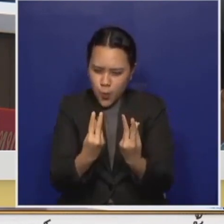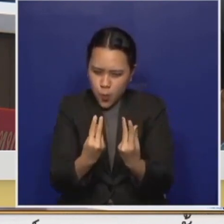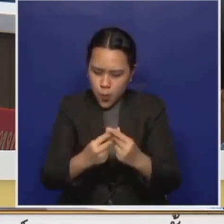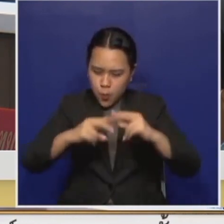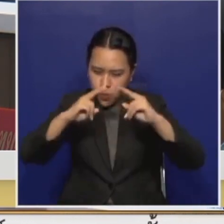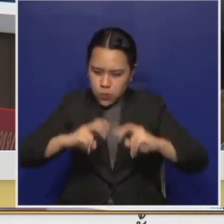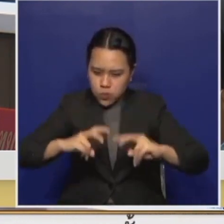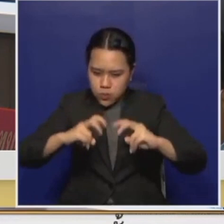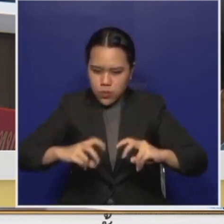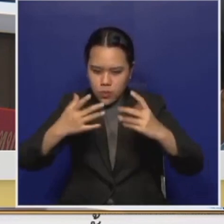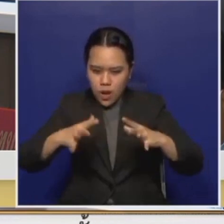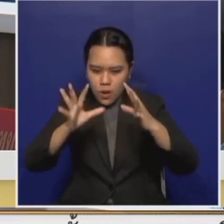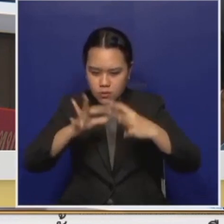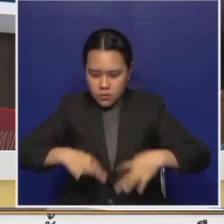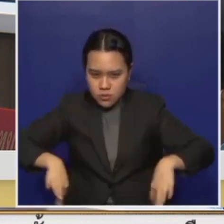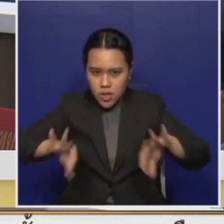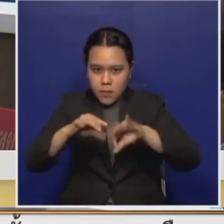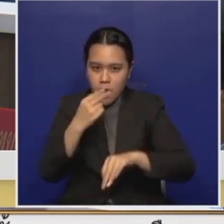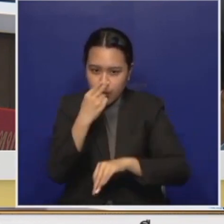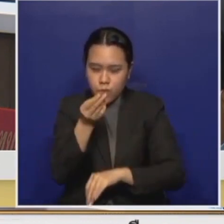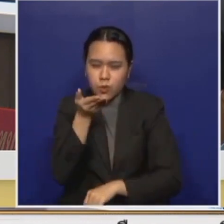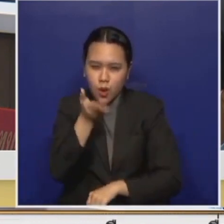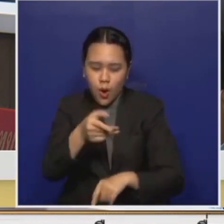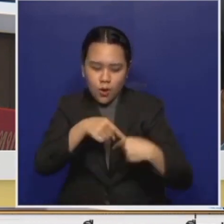ามสำคัญขอใจทฮครับ